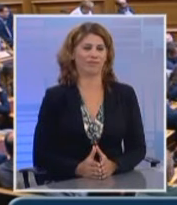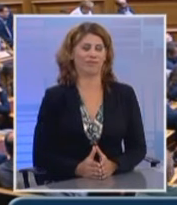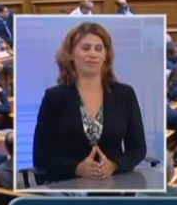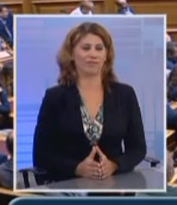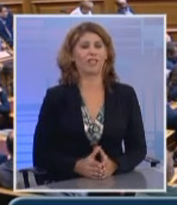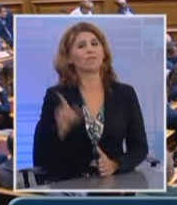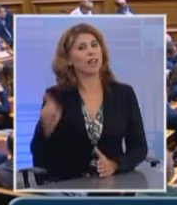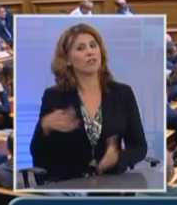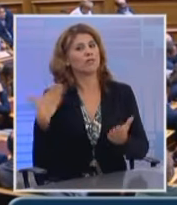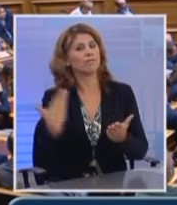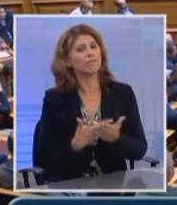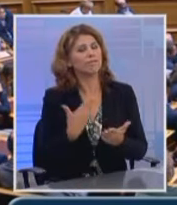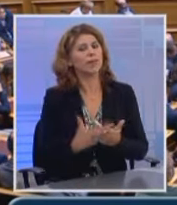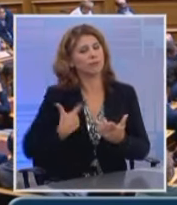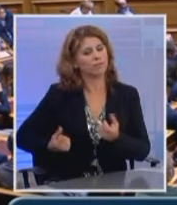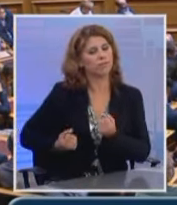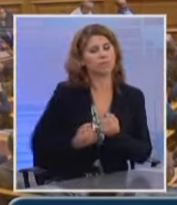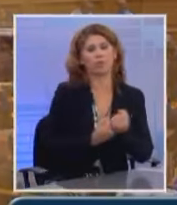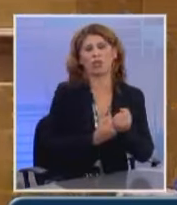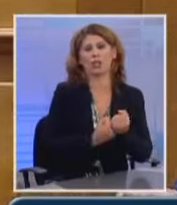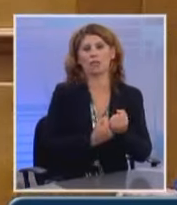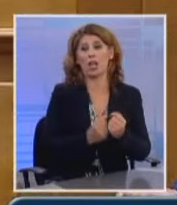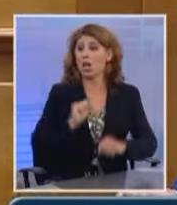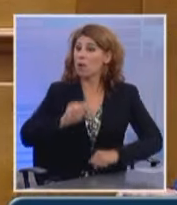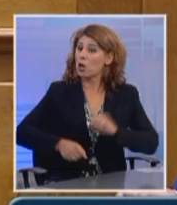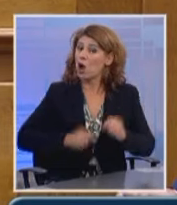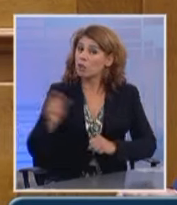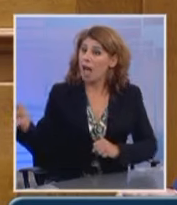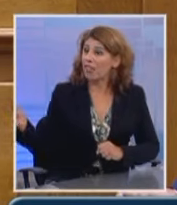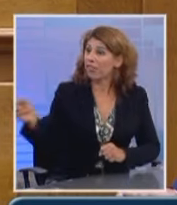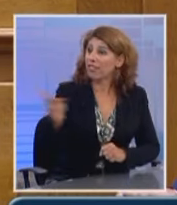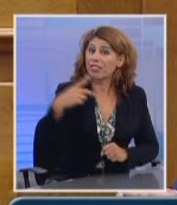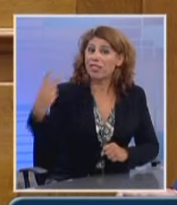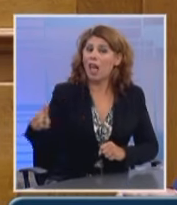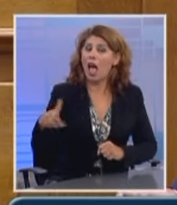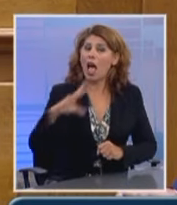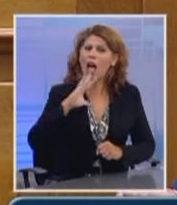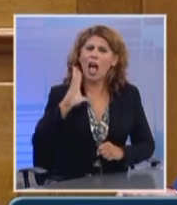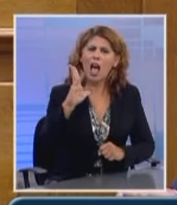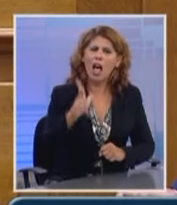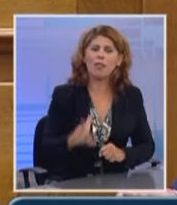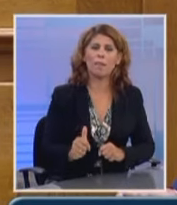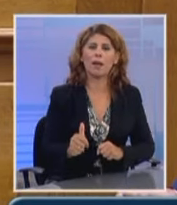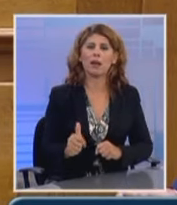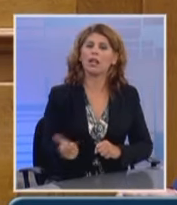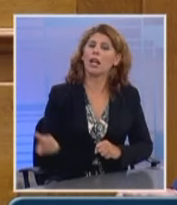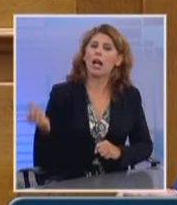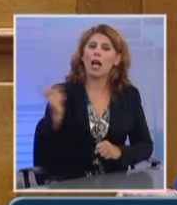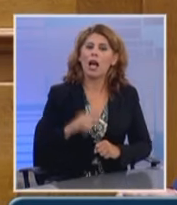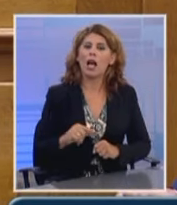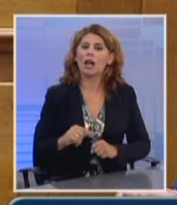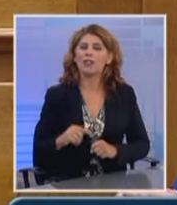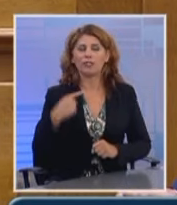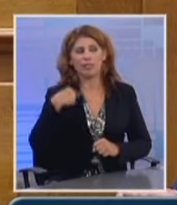Σαν μια έμπρακτη στήριξη του αγώνα που δίνεται καθημερινά, μα και σαν μια διαρκή